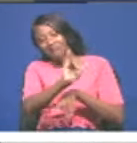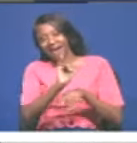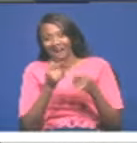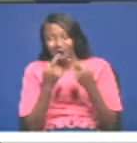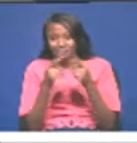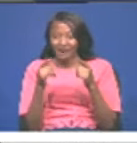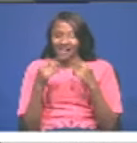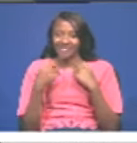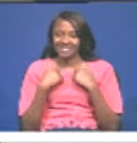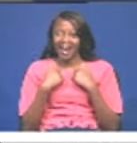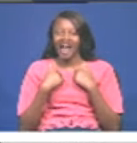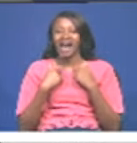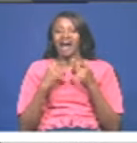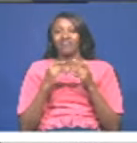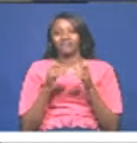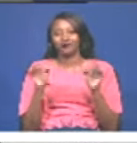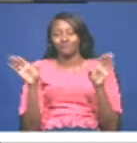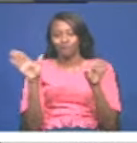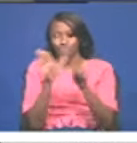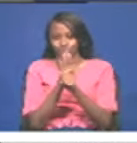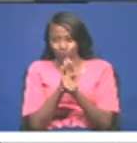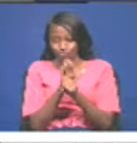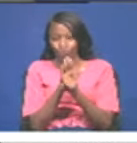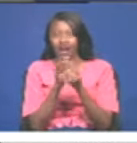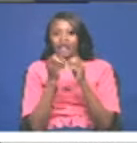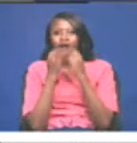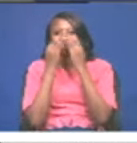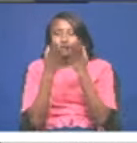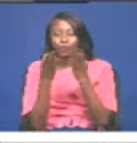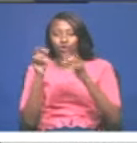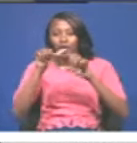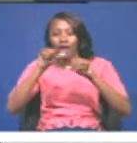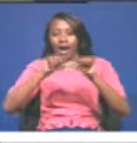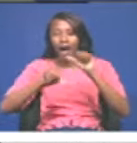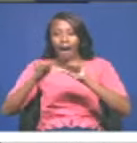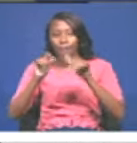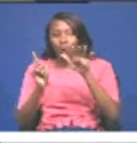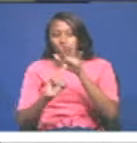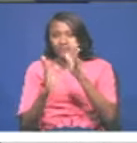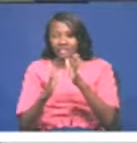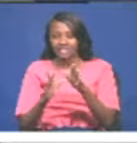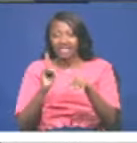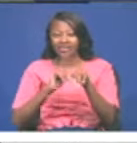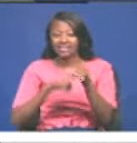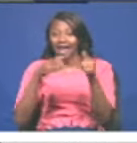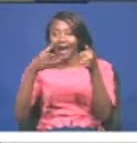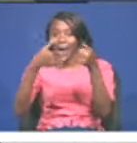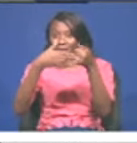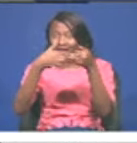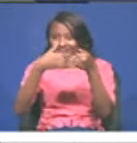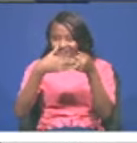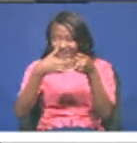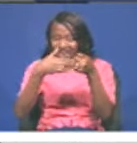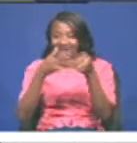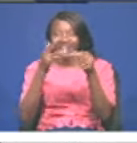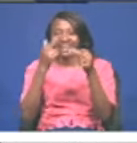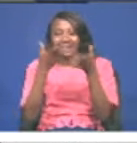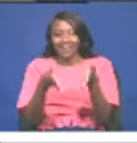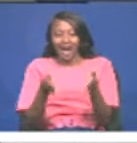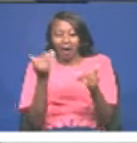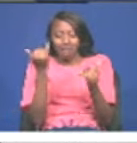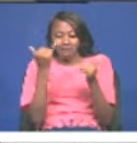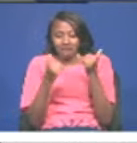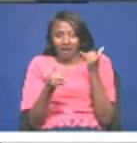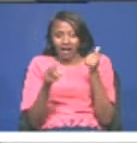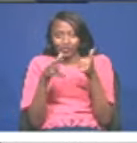unapata taarifa kamili kabisa kuhusiana na baraza hilo la mawaziri ifikapo mida ya 3. Mimi hapa ndipo natamatisha darubini ya Channel